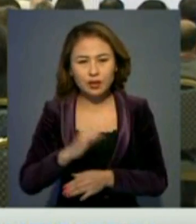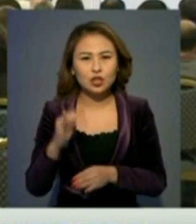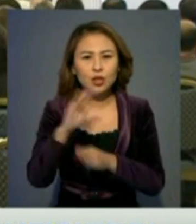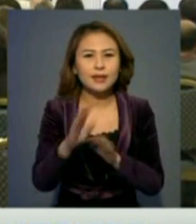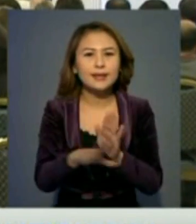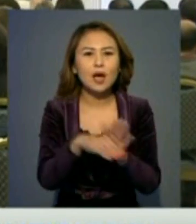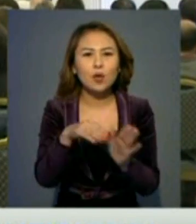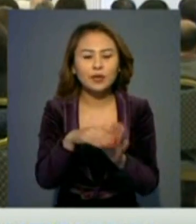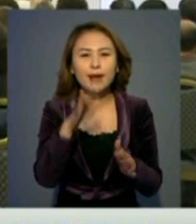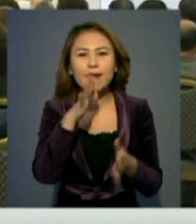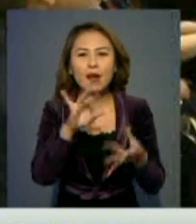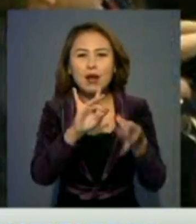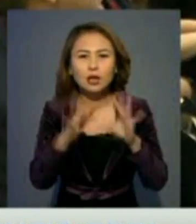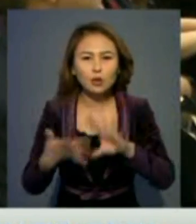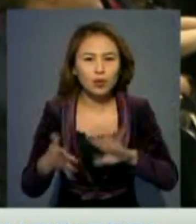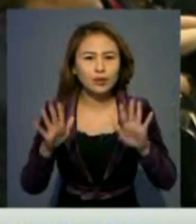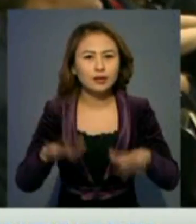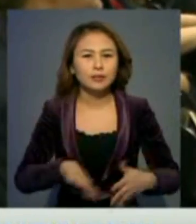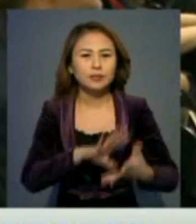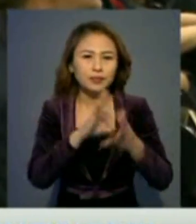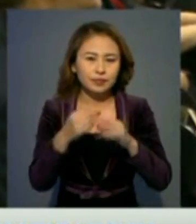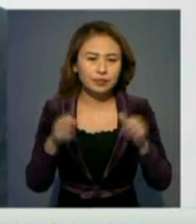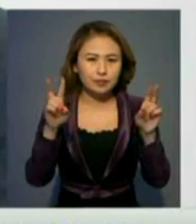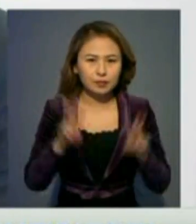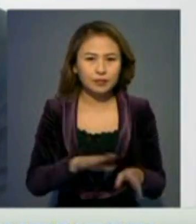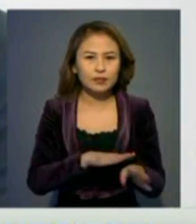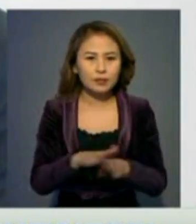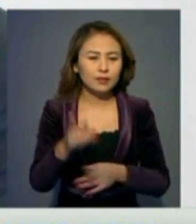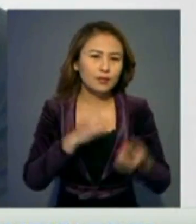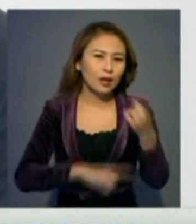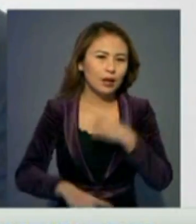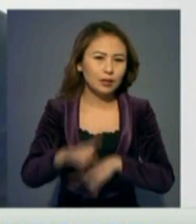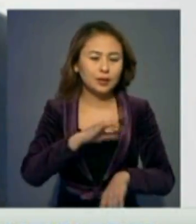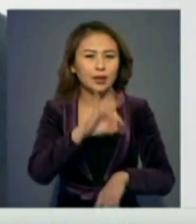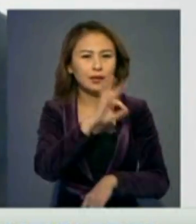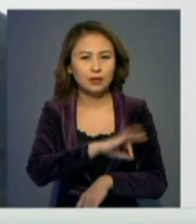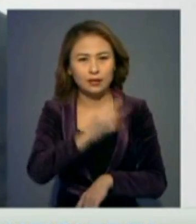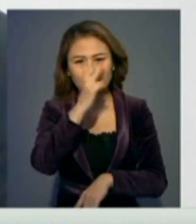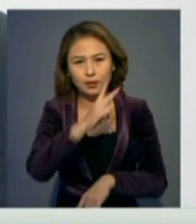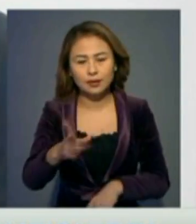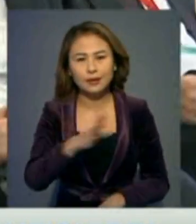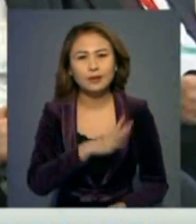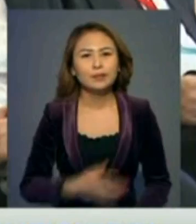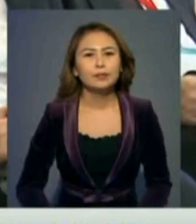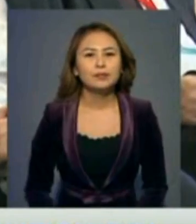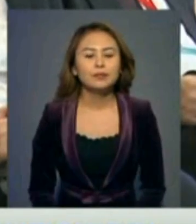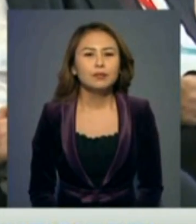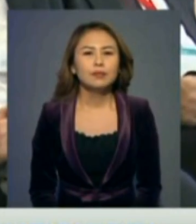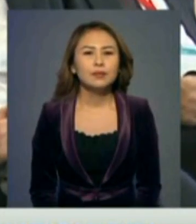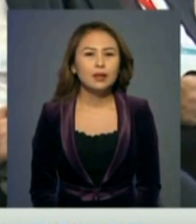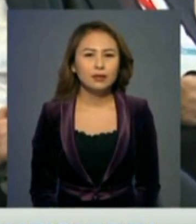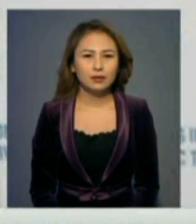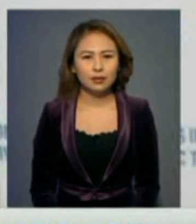Бұған қоса сайлауды электронды түрде жүргізу жүйесін қайта қолдану мүмкіндігін қарастыруға кірісті.